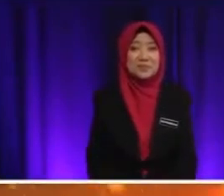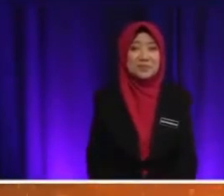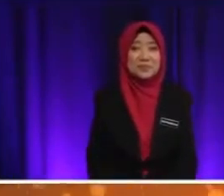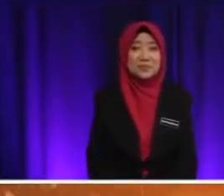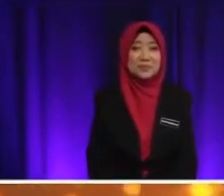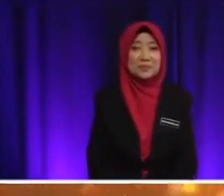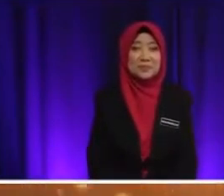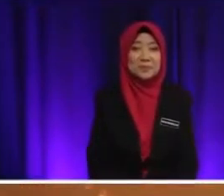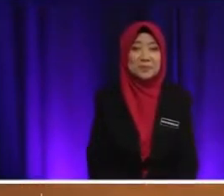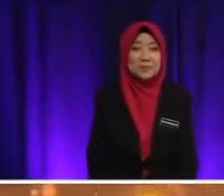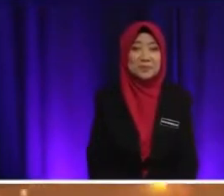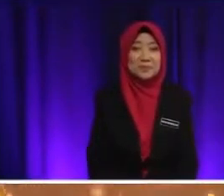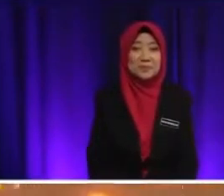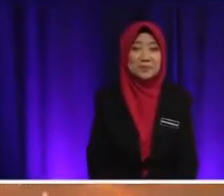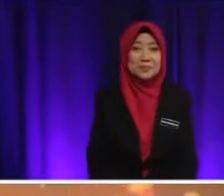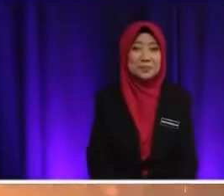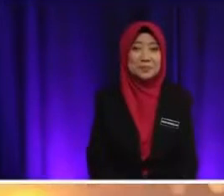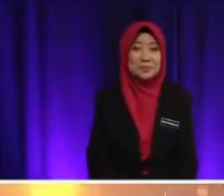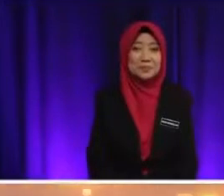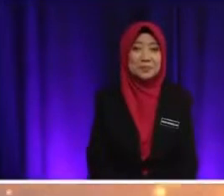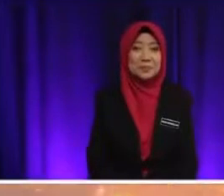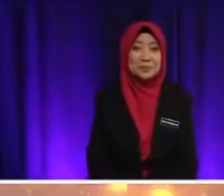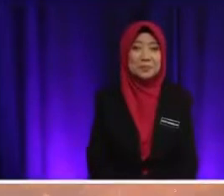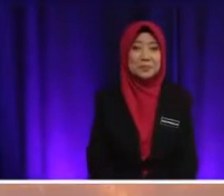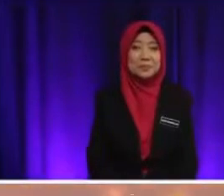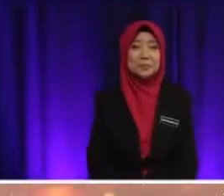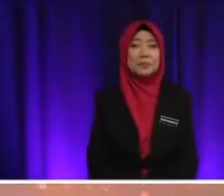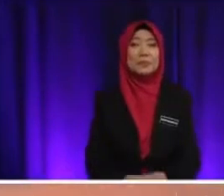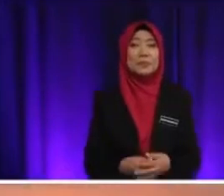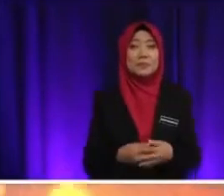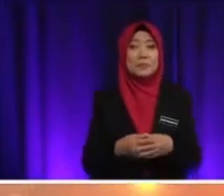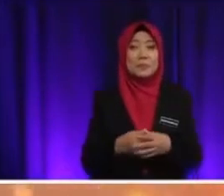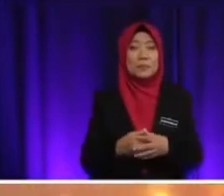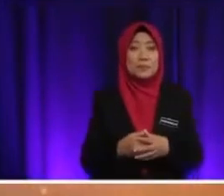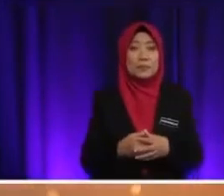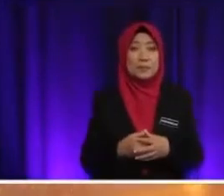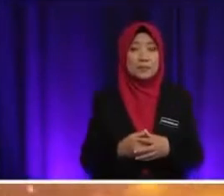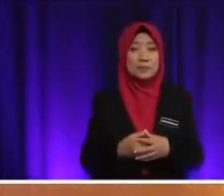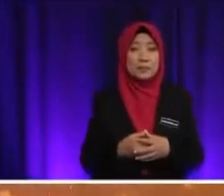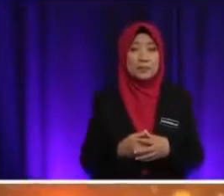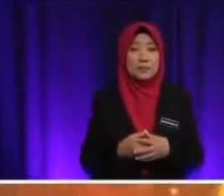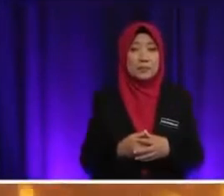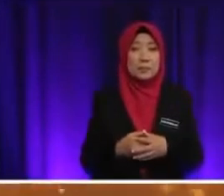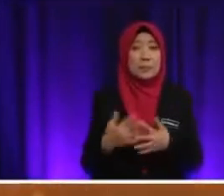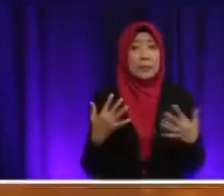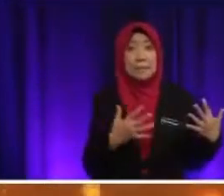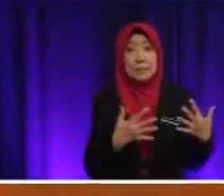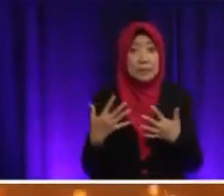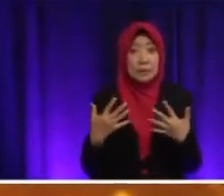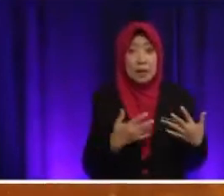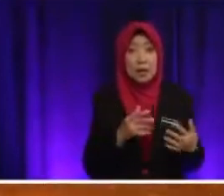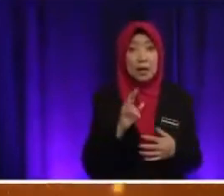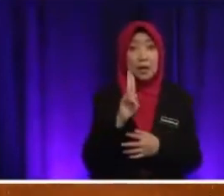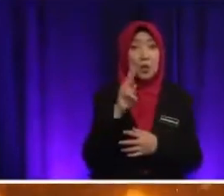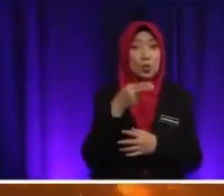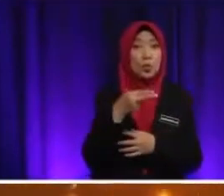Okey, Syafiza. Nama peperangan yang menjadi sebab penyelenggaraan ayat di atas ialah peperangan Uhud.